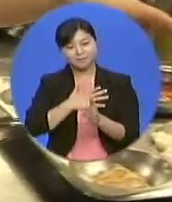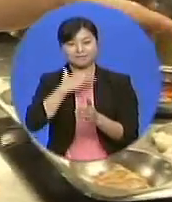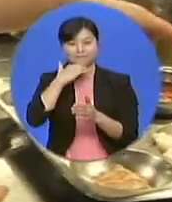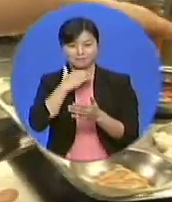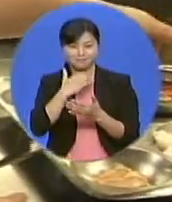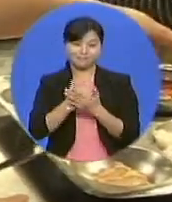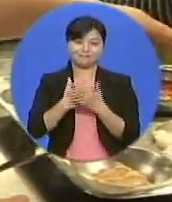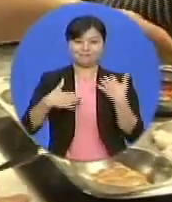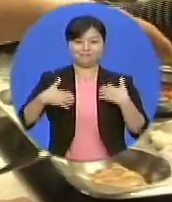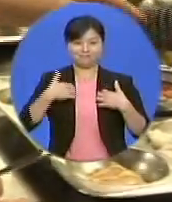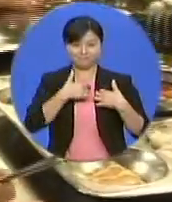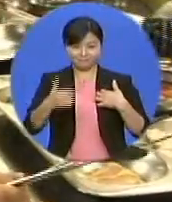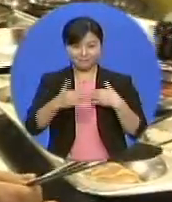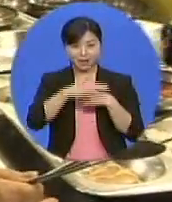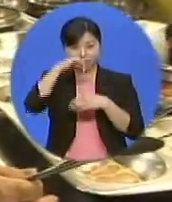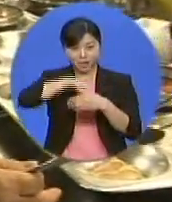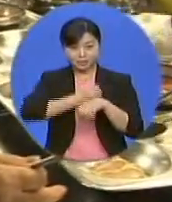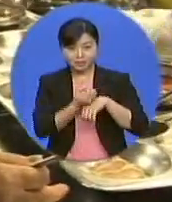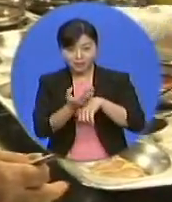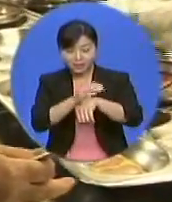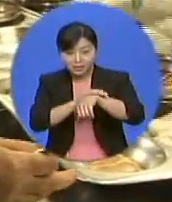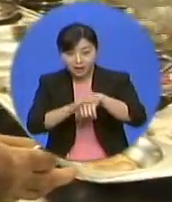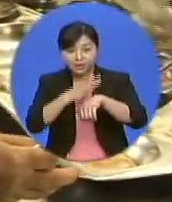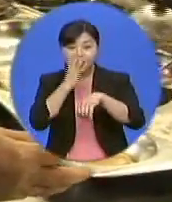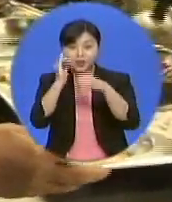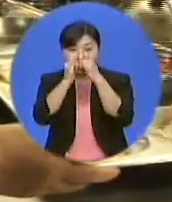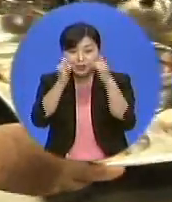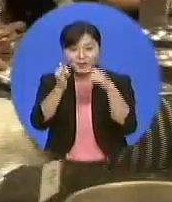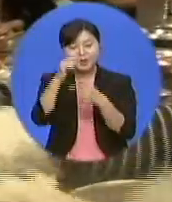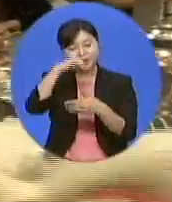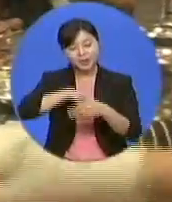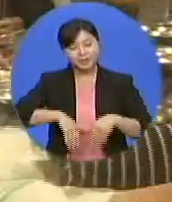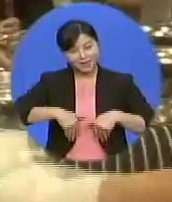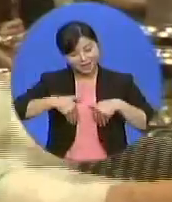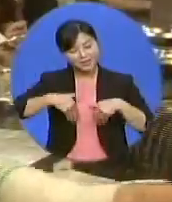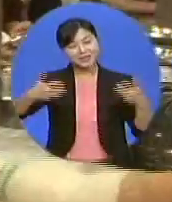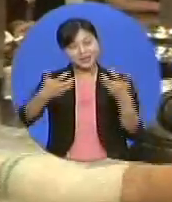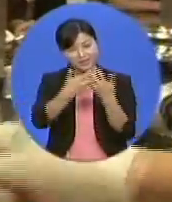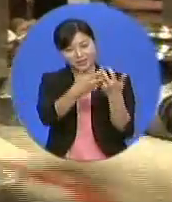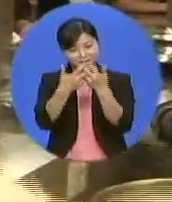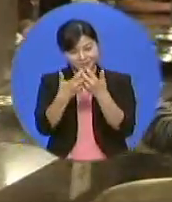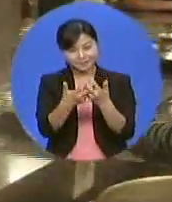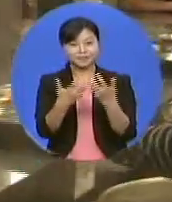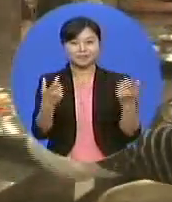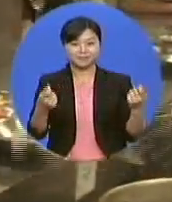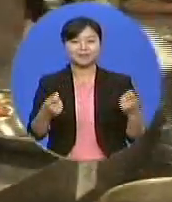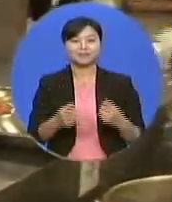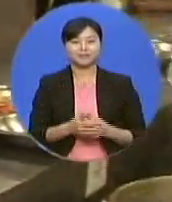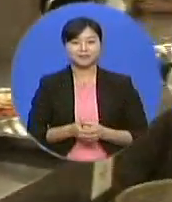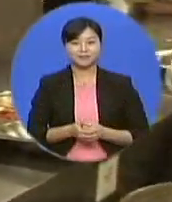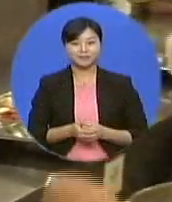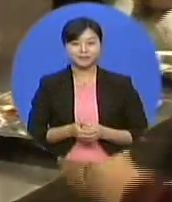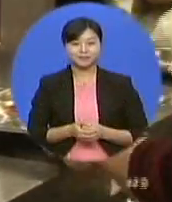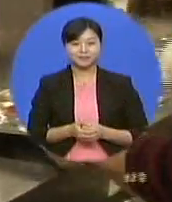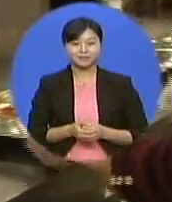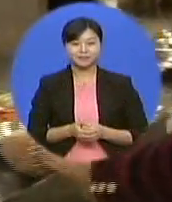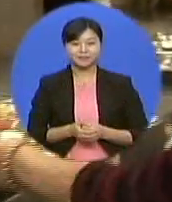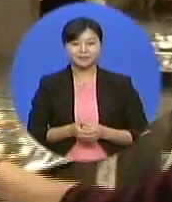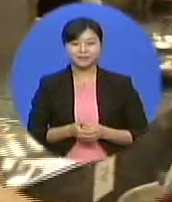그 마음이 전달됐는지 어르신들 마음도 따뜻한 기운으로 가득 찬다.